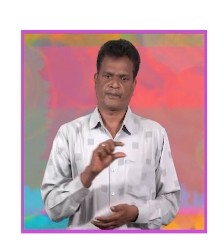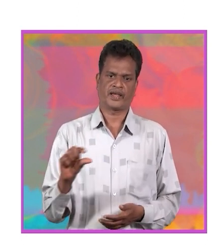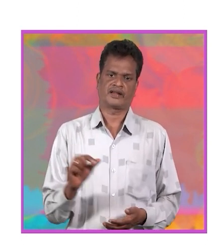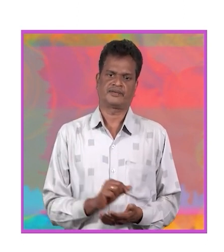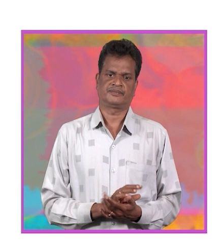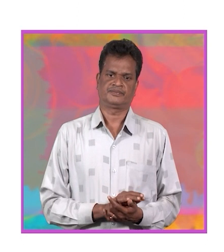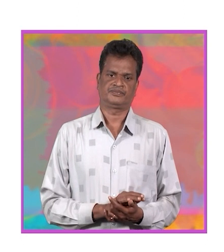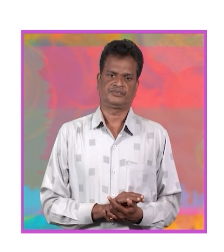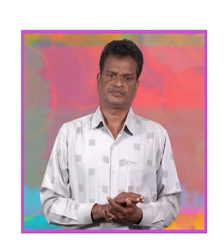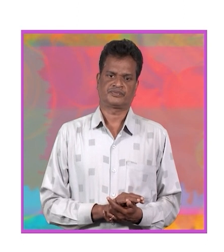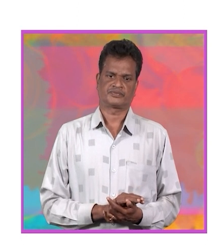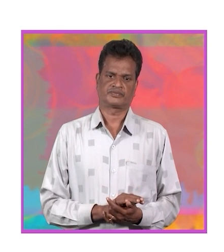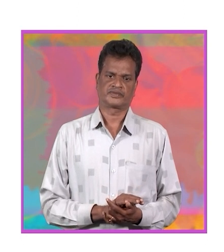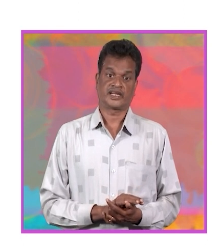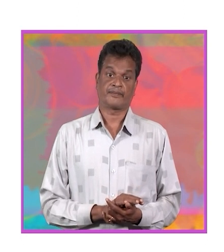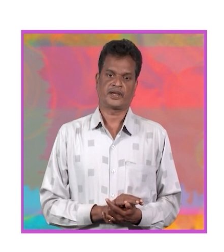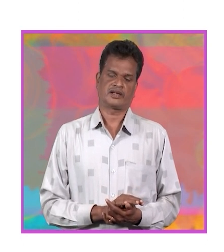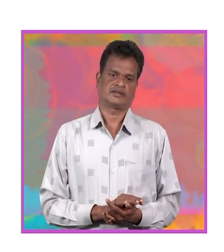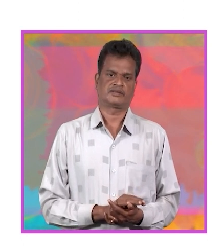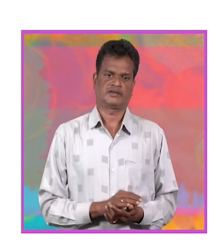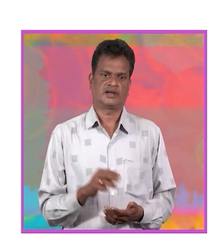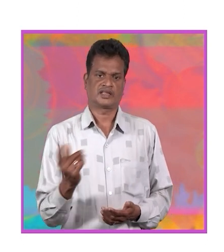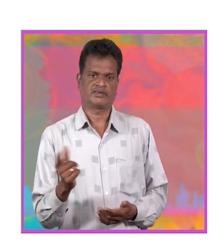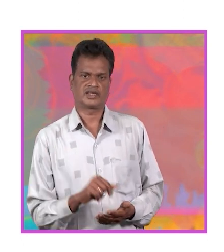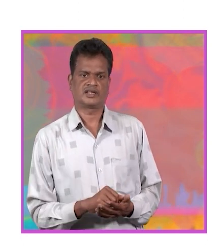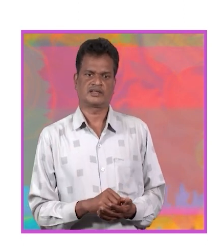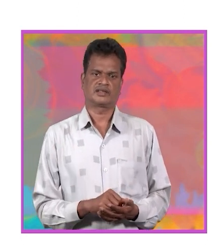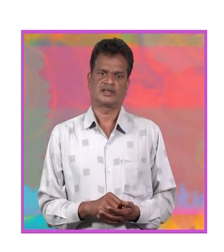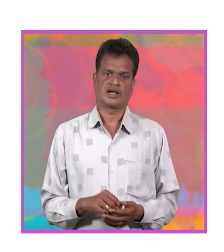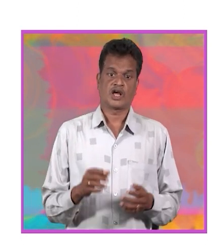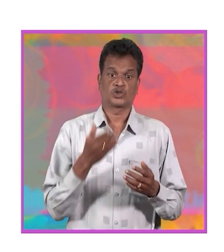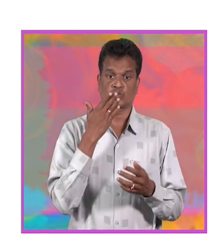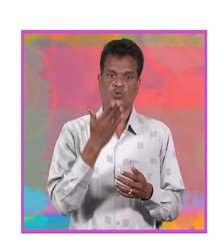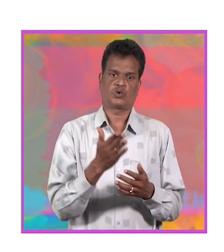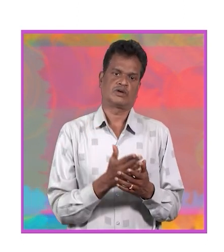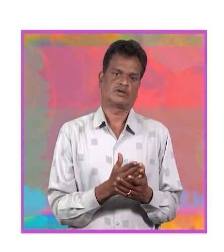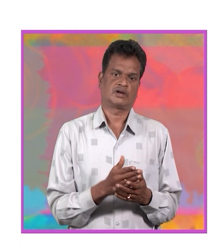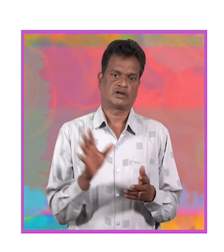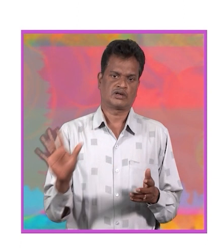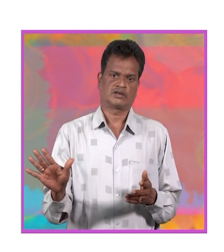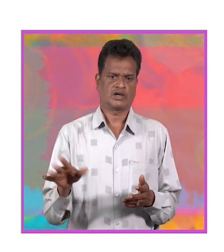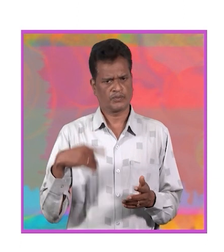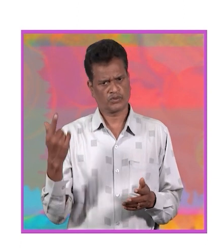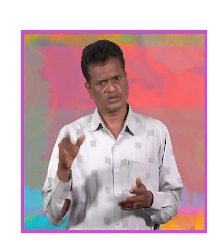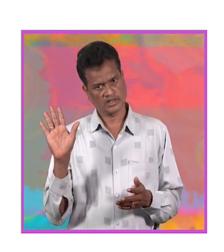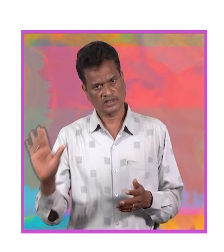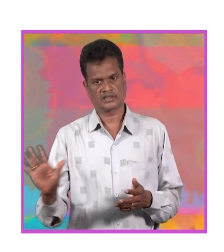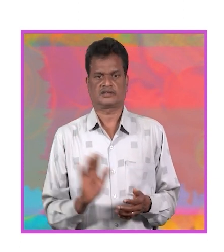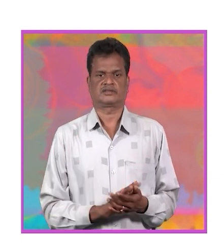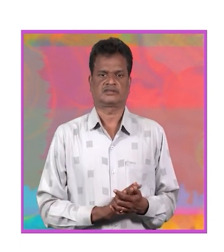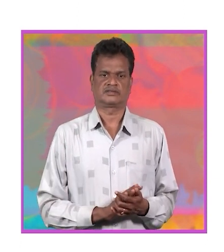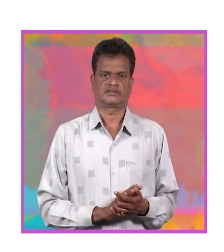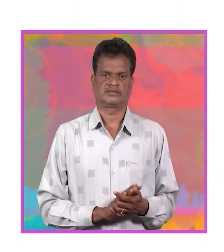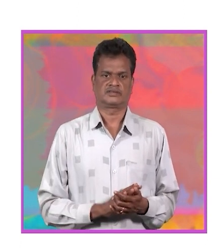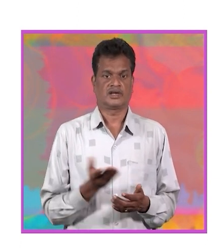பற்றி கூறுவதுதான் இடப்பெயர். அந்த வகையில் பள்ளிக்கூடம், பள்ளிக்கூடம் என்பது எப்போதும் ஒரே இடத்துல தான் இருக்கும்.